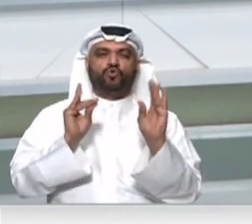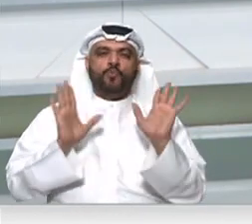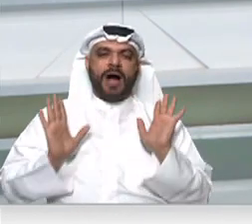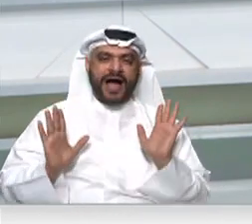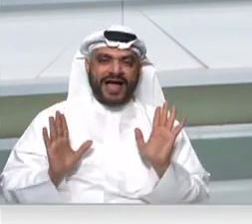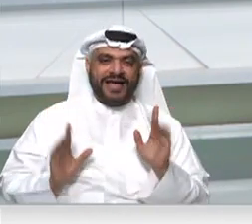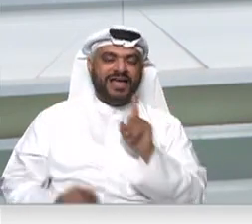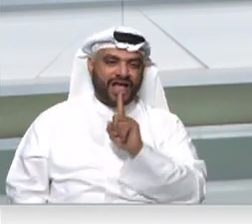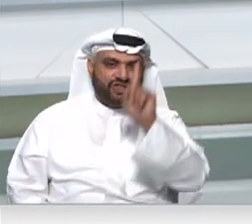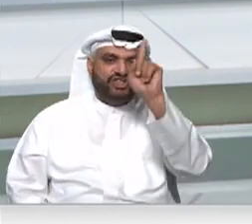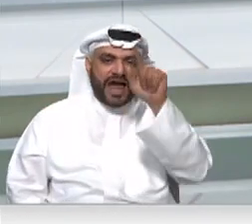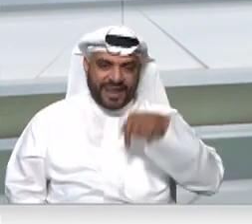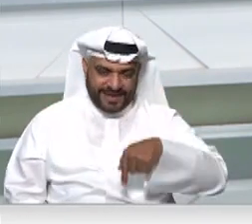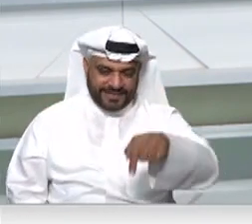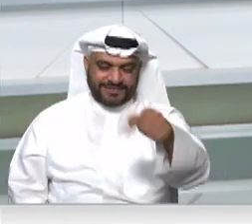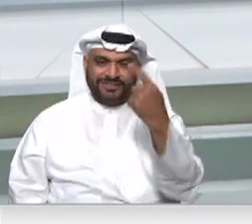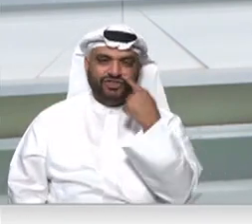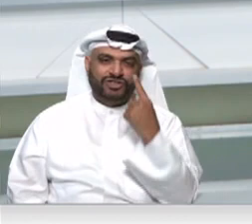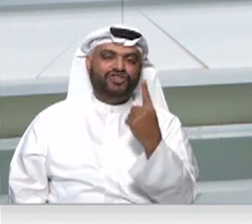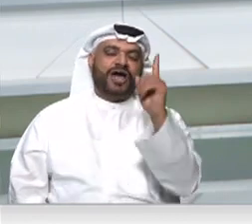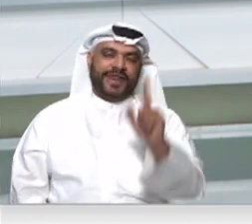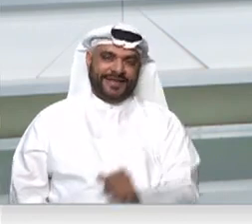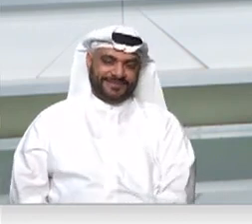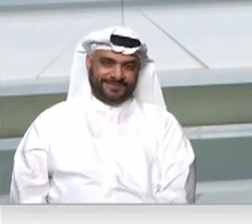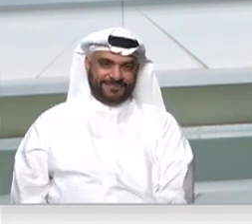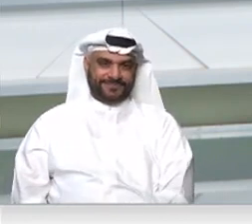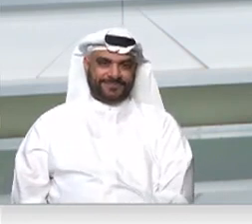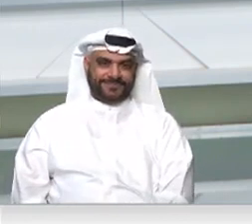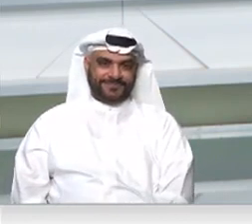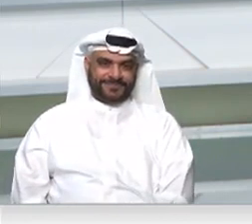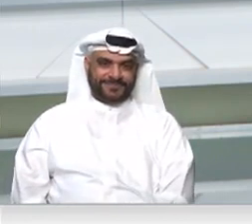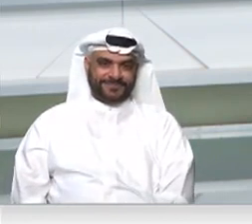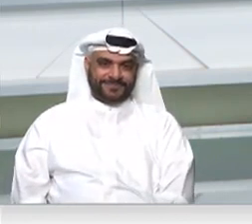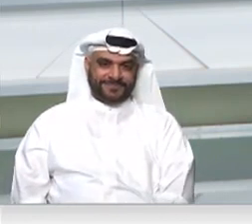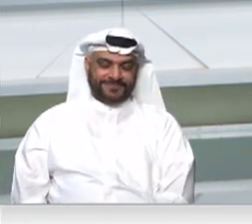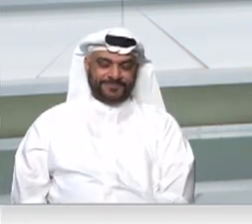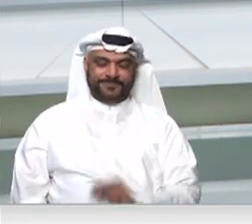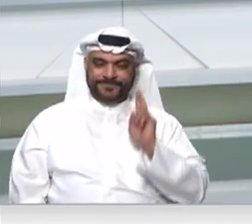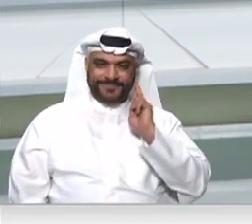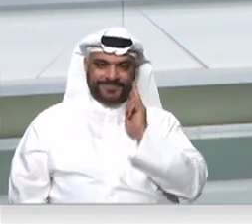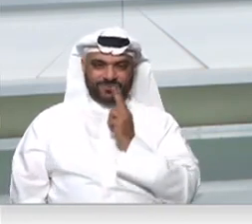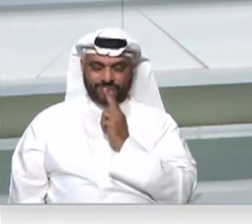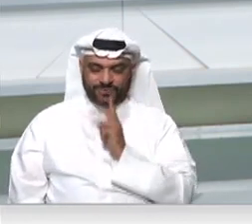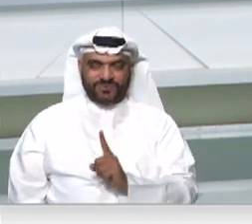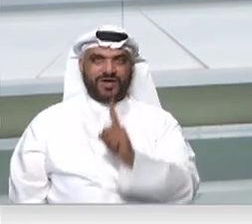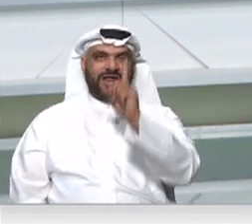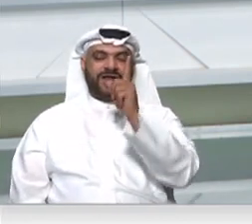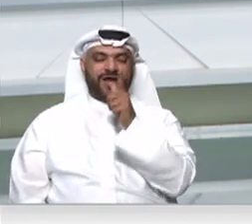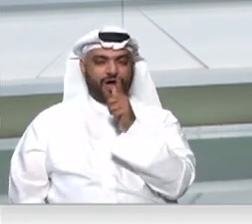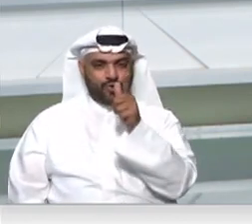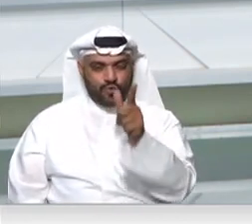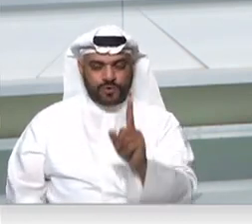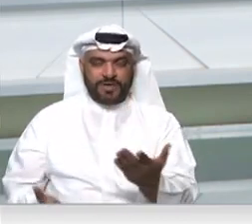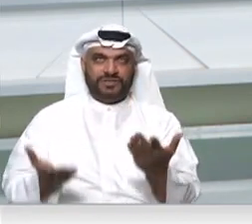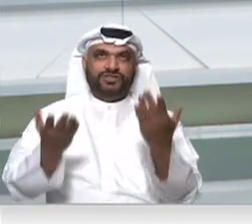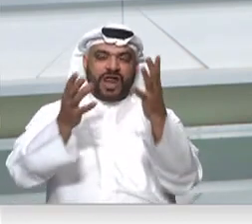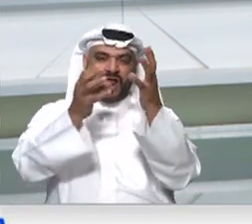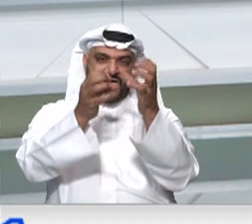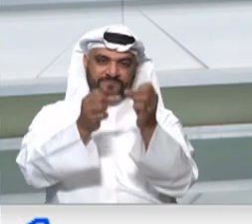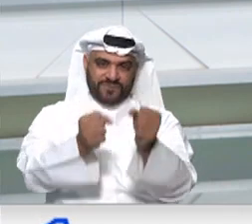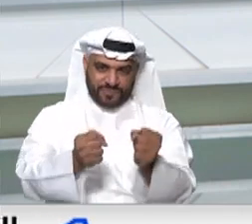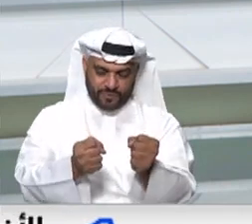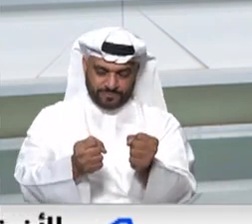العظمى فيهم لحد والصغرى 35 درجه مئويه اعزائي المشاهدين الاجواء الحاره مستمره ويانا طقس صيفي